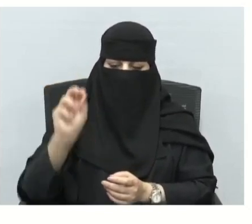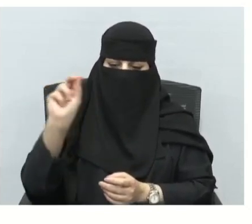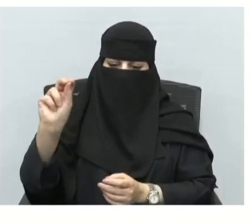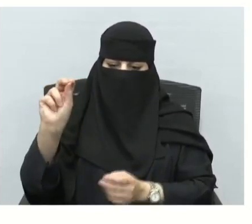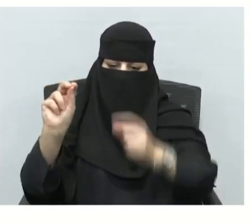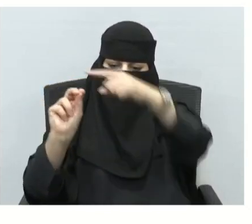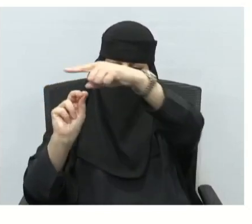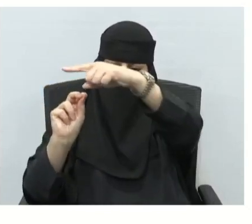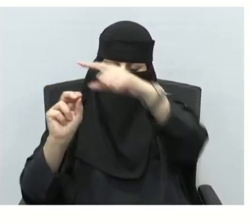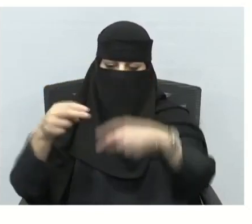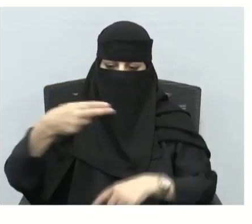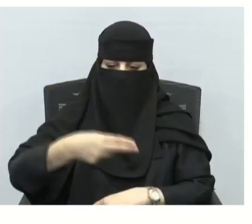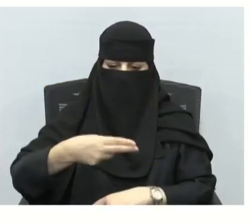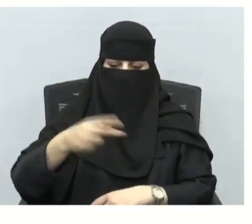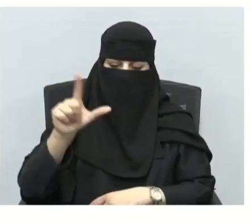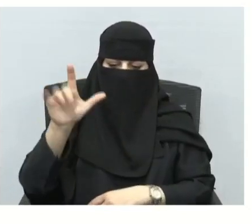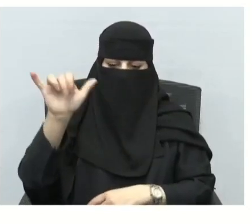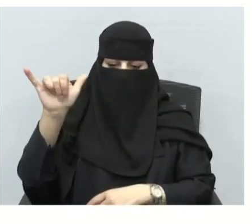الورقه على